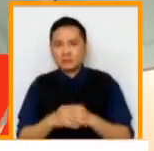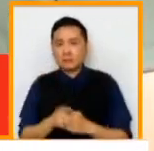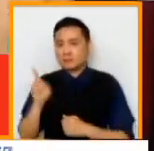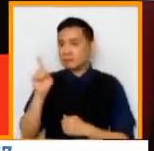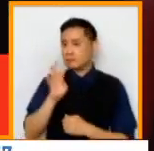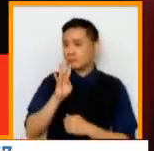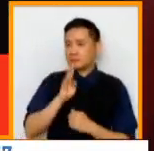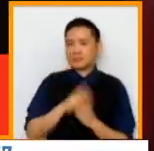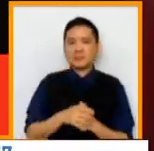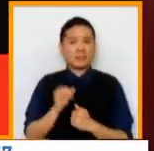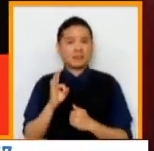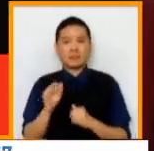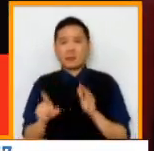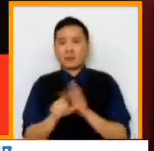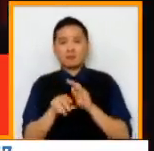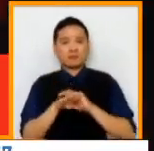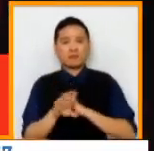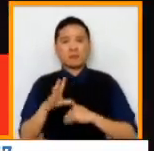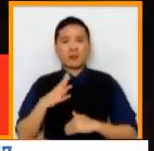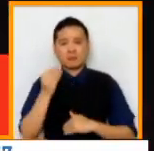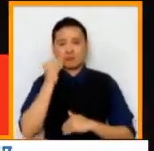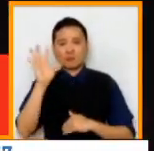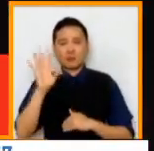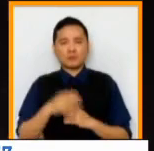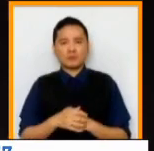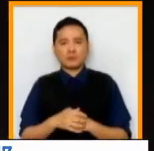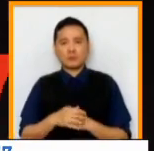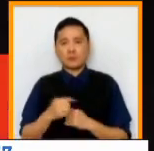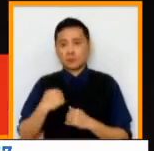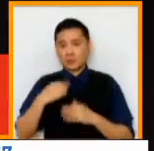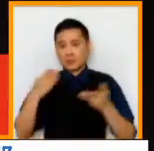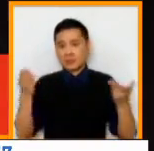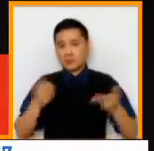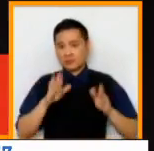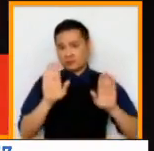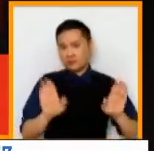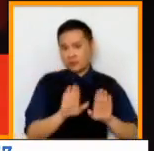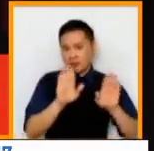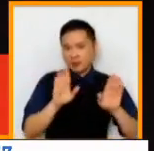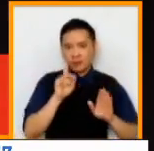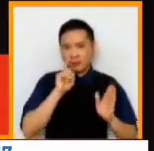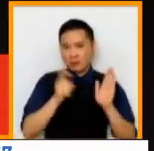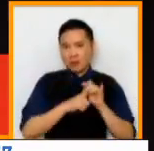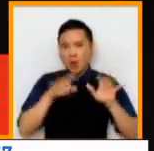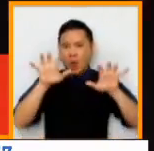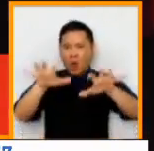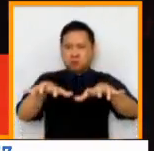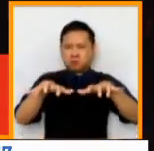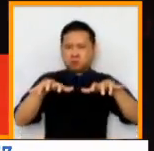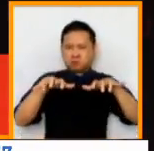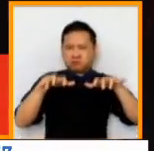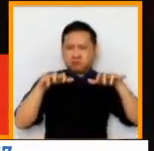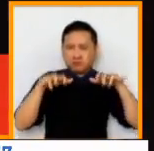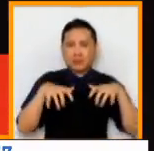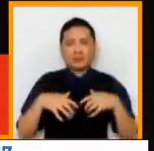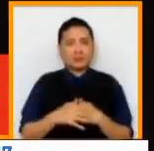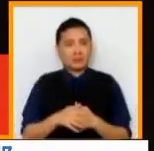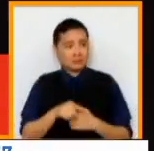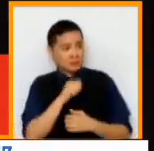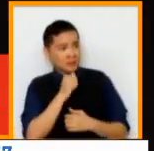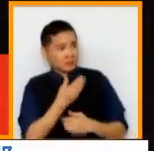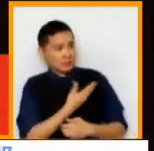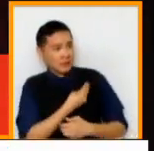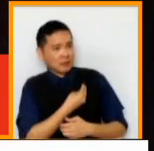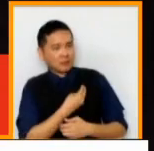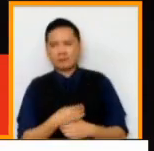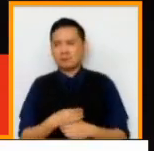kami ulit. Galing na kami rito noong Sunday, so ang dami po ng tao. Hindi ka ba natakot noon? Hindi naman po kasi